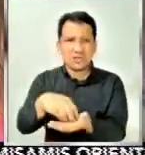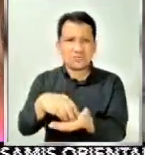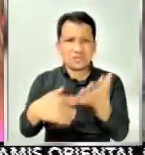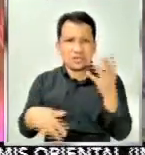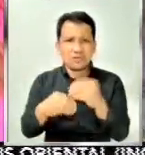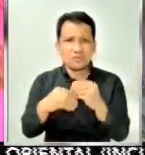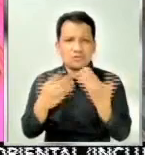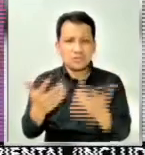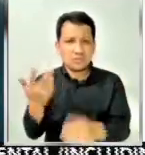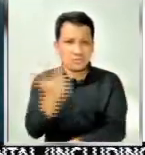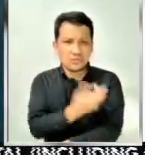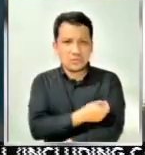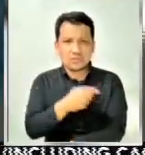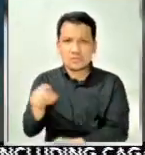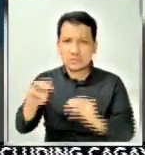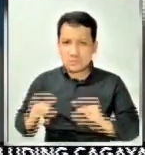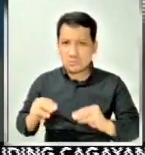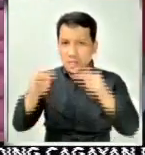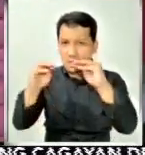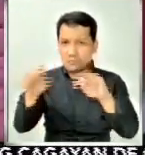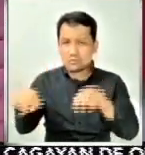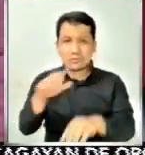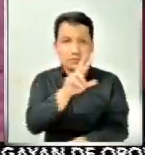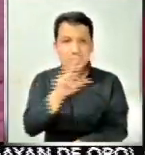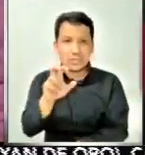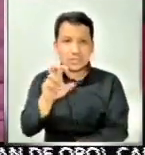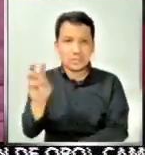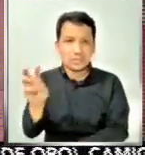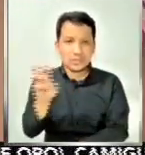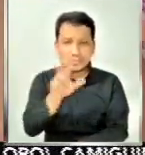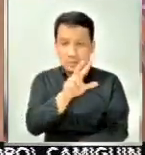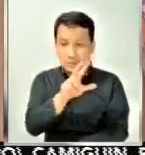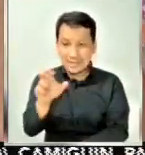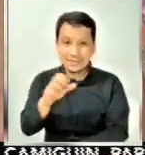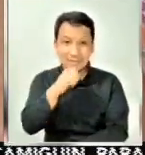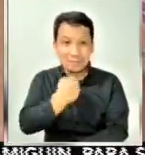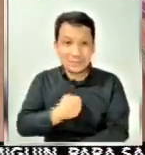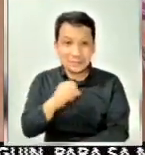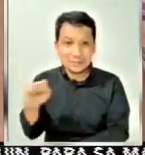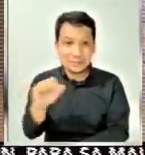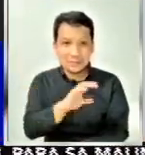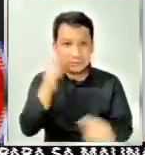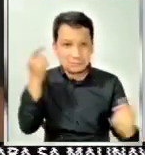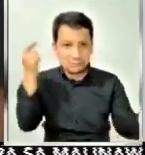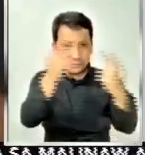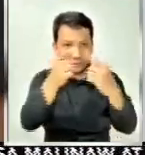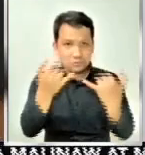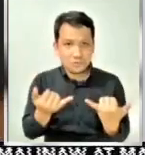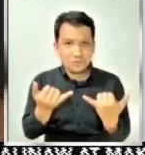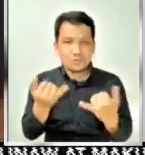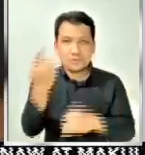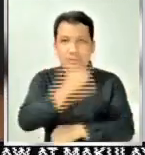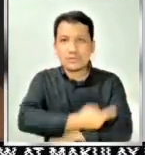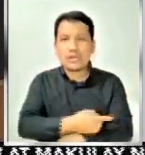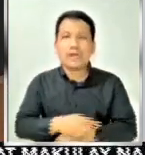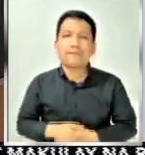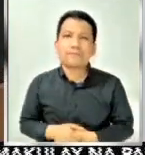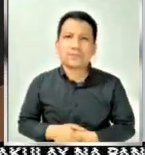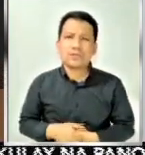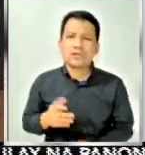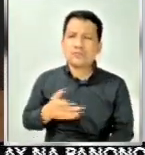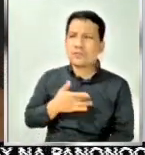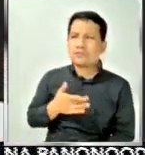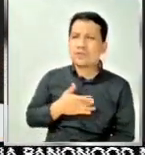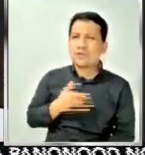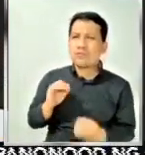Sa Malabon City naman, mahigit 300 senior citizen ang target na bakunahan ngayong araw. Wala akong naramdamang